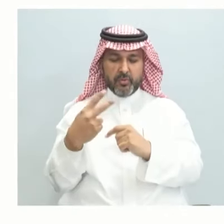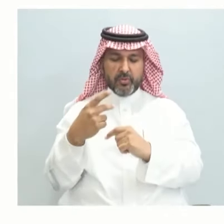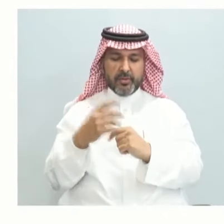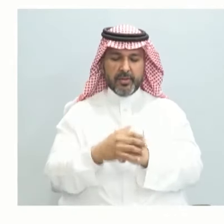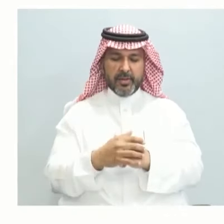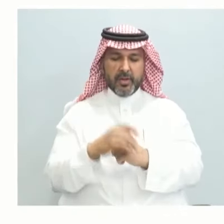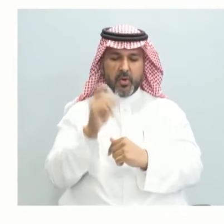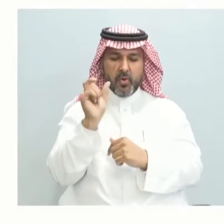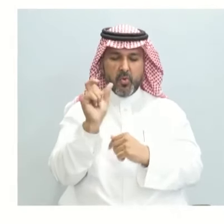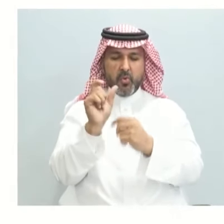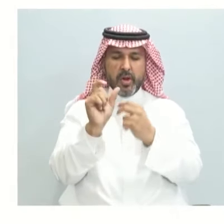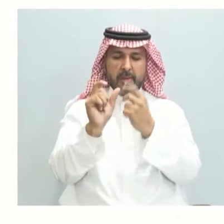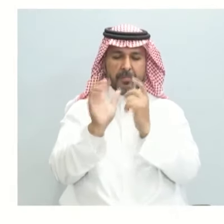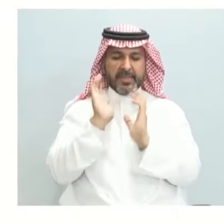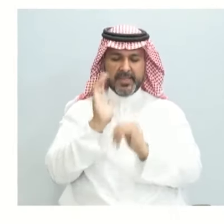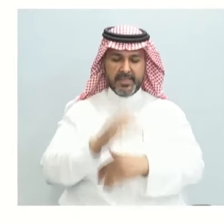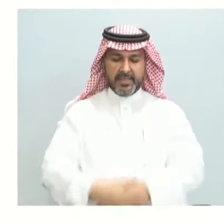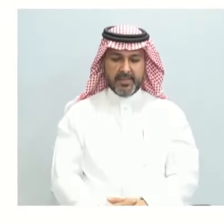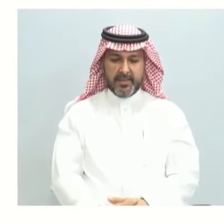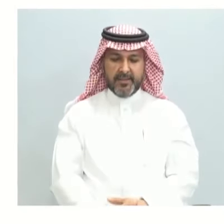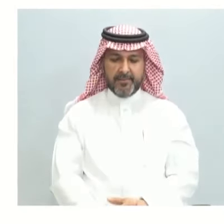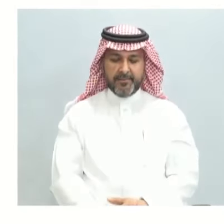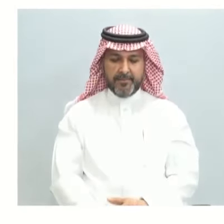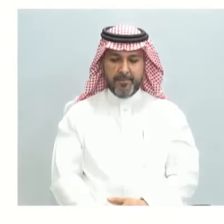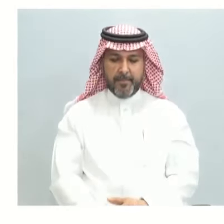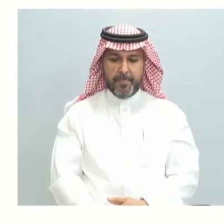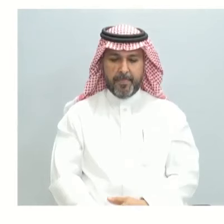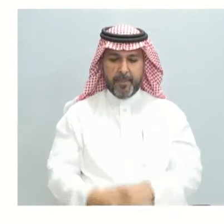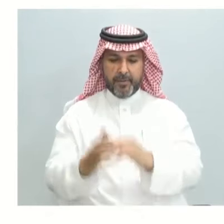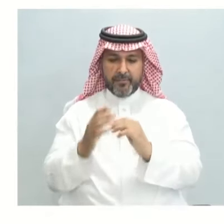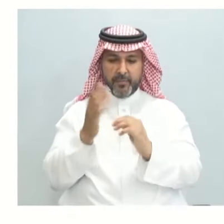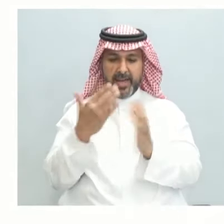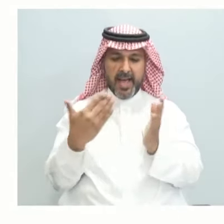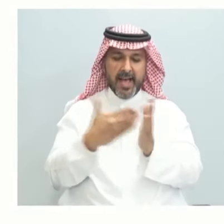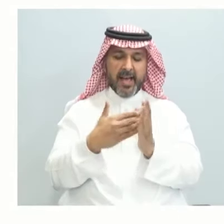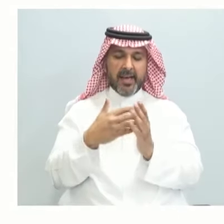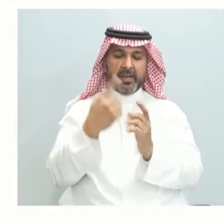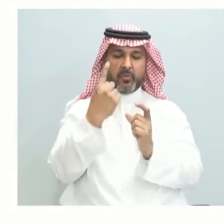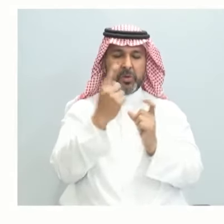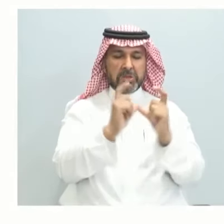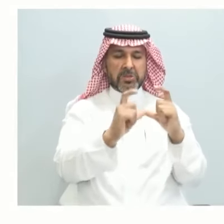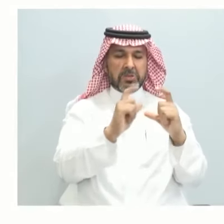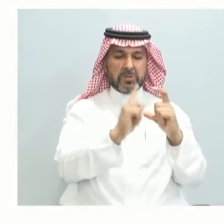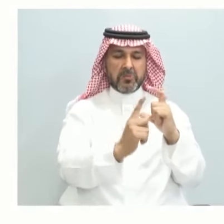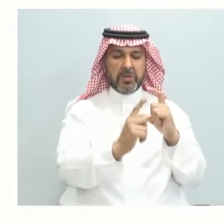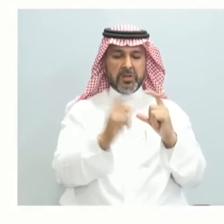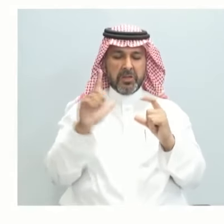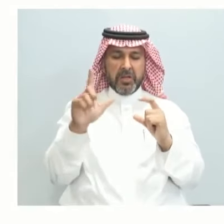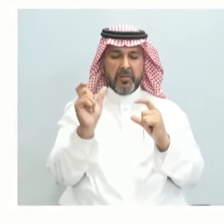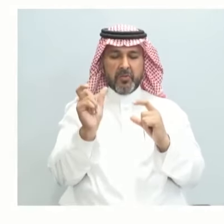خارج نحتاج الى تفصيلها مره اخرى الحد الاول هو عباره عن